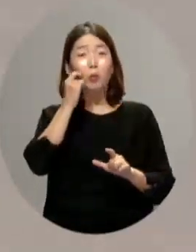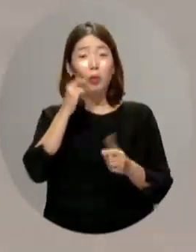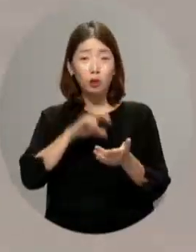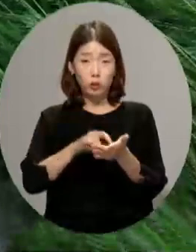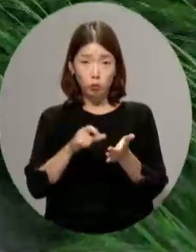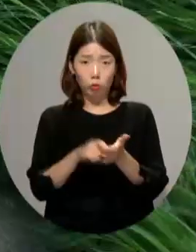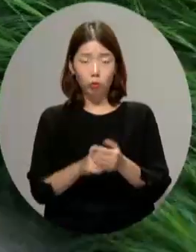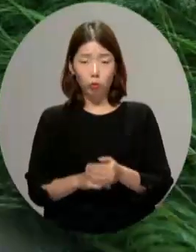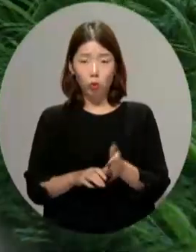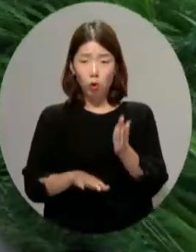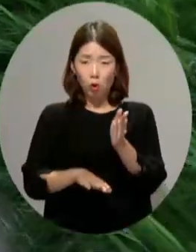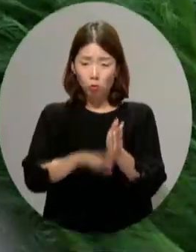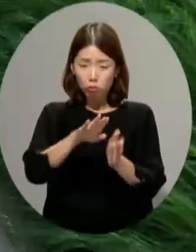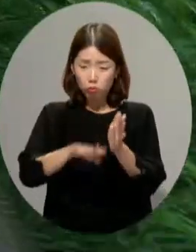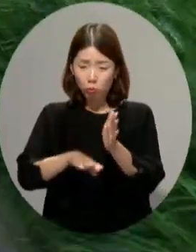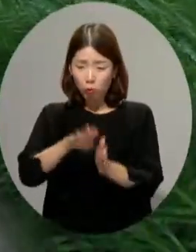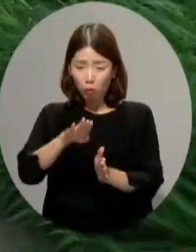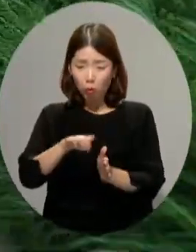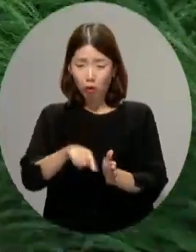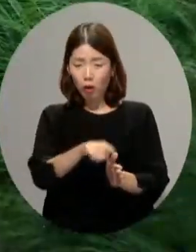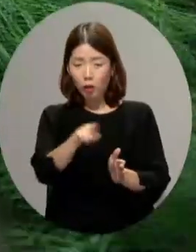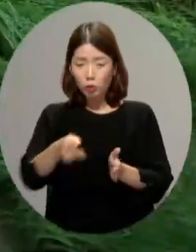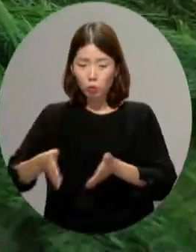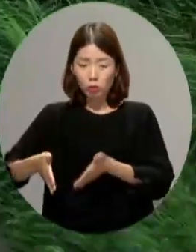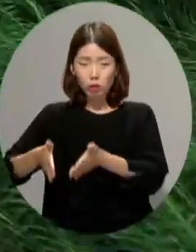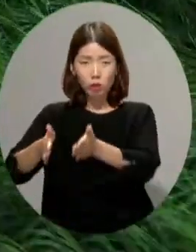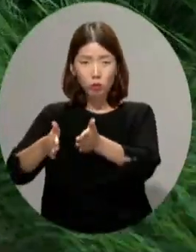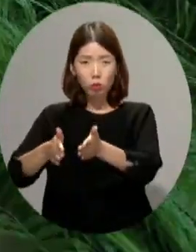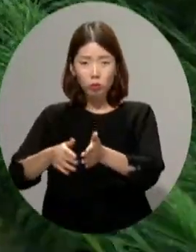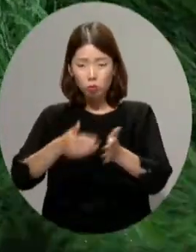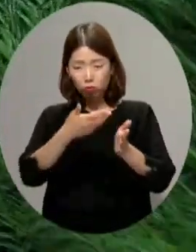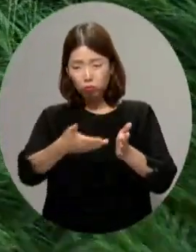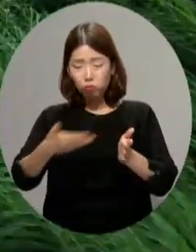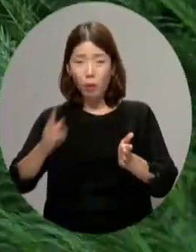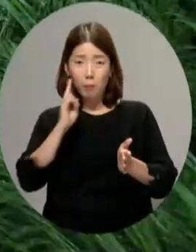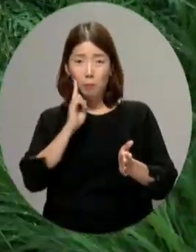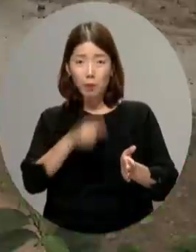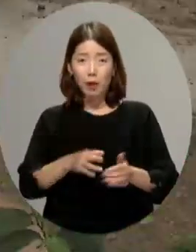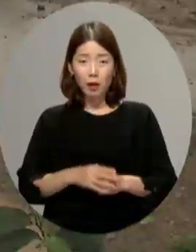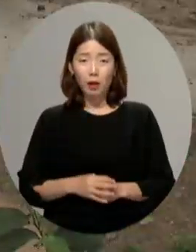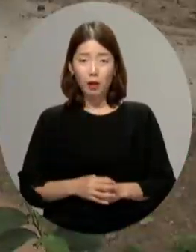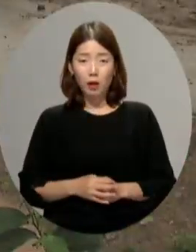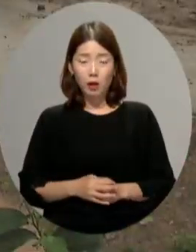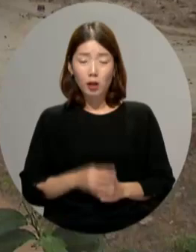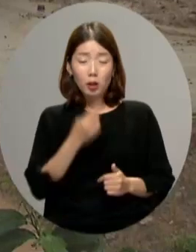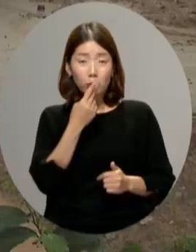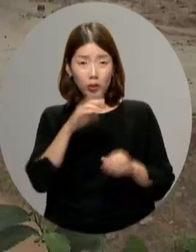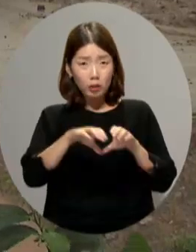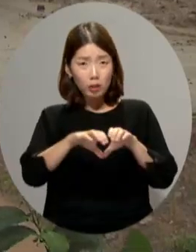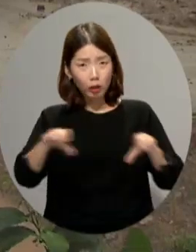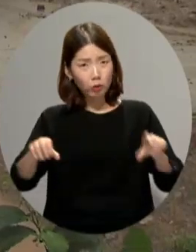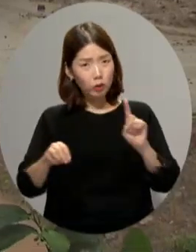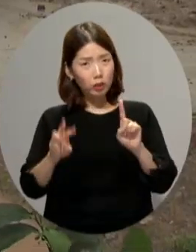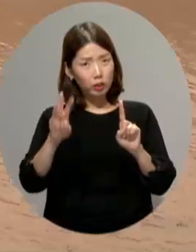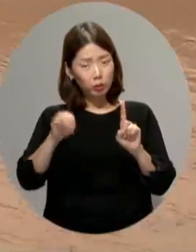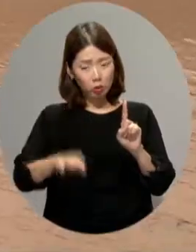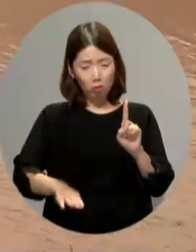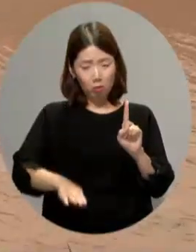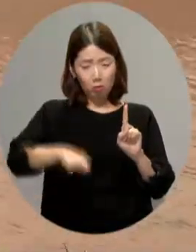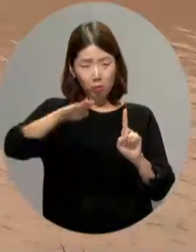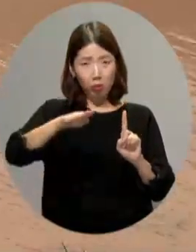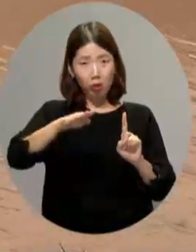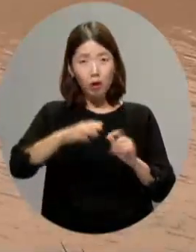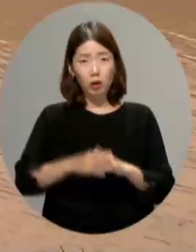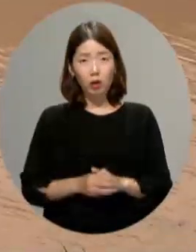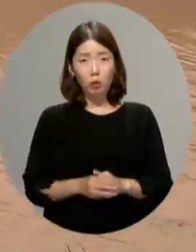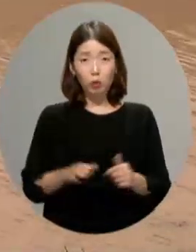정도인데 넘쳐버린 흙탕물은 농로까지 침범해 세차게 흐릅니다. 저지대 비닐하우스는 1m가량 물에